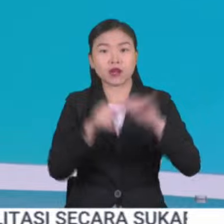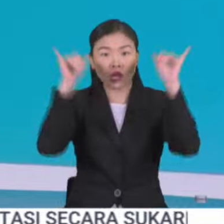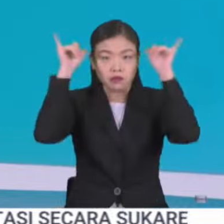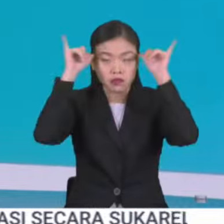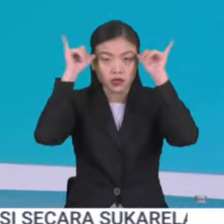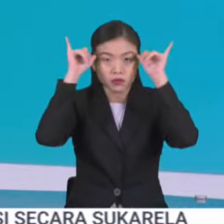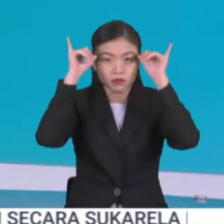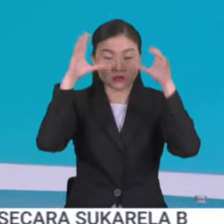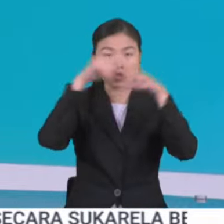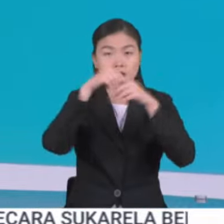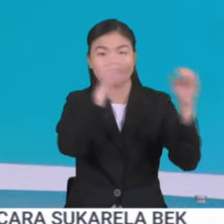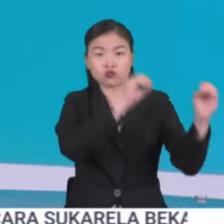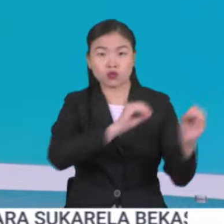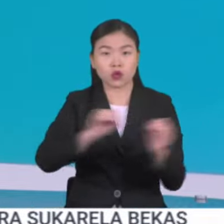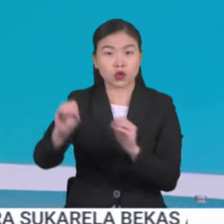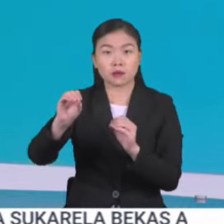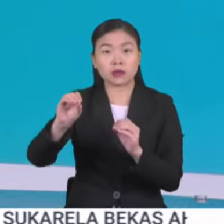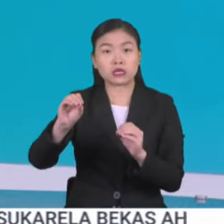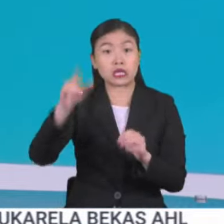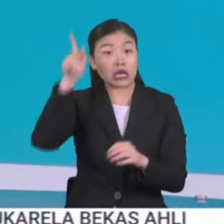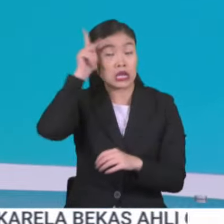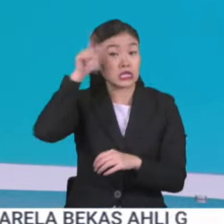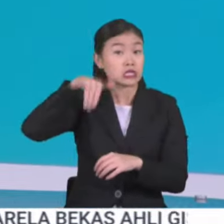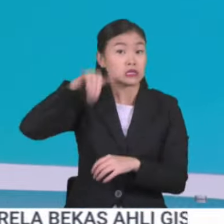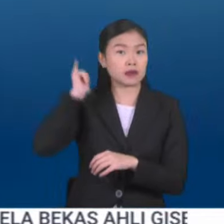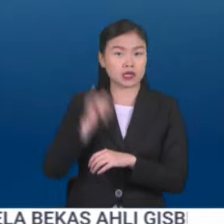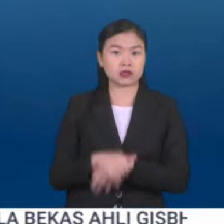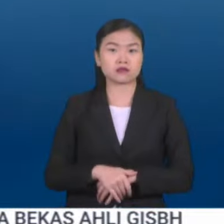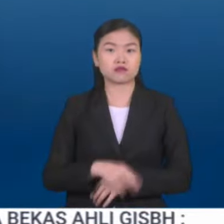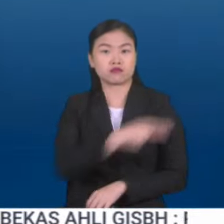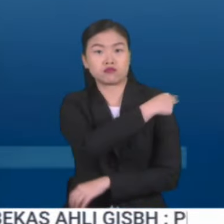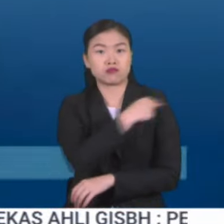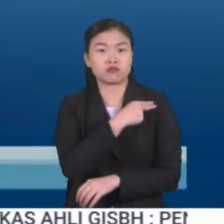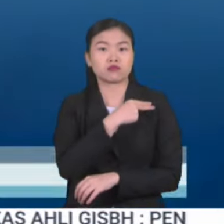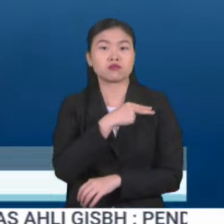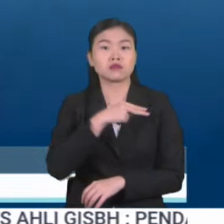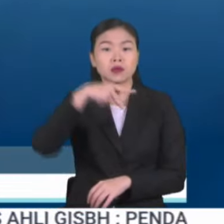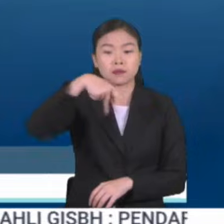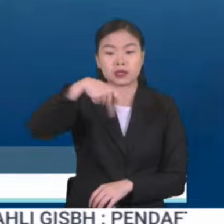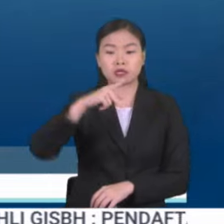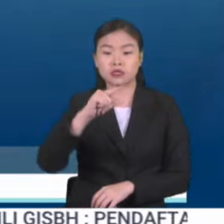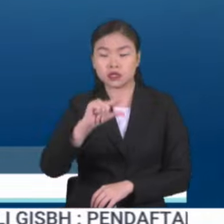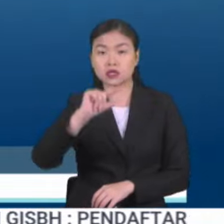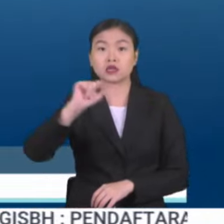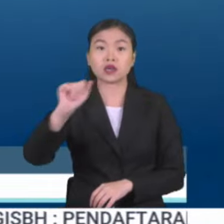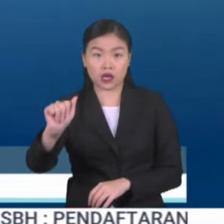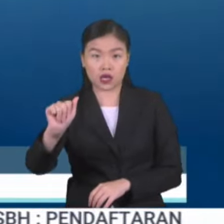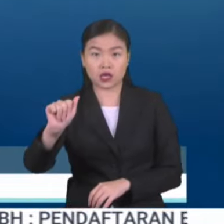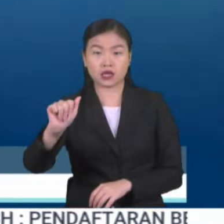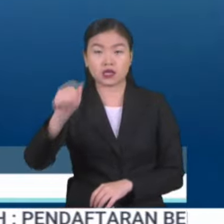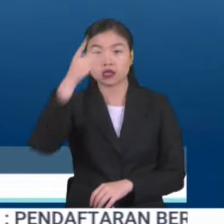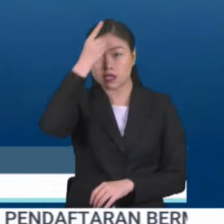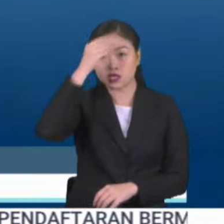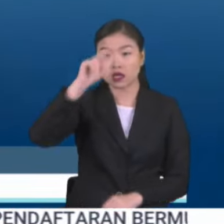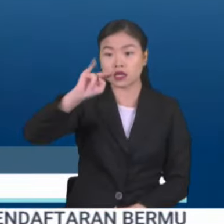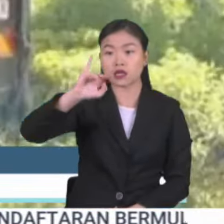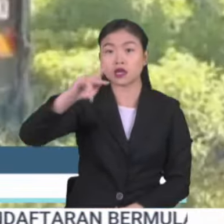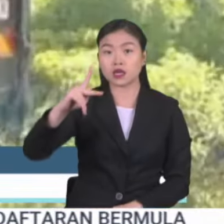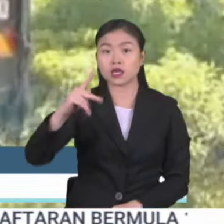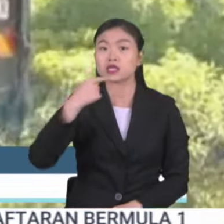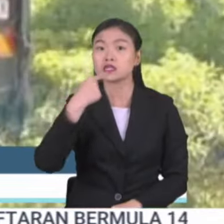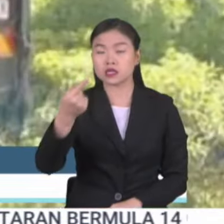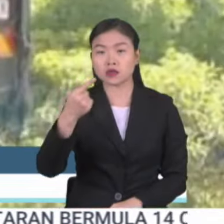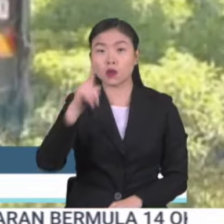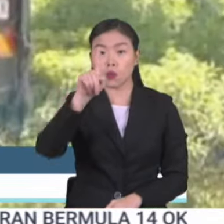kampung bukit tandak pasir mas semalam komander Brigade Tenggara PGA SAC Datuk Nik Ros Azhan Nik Abdul